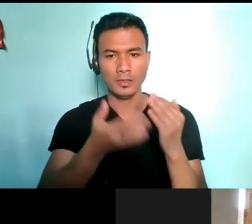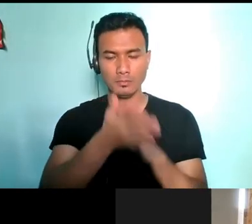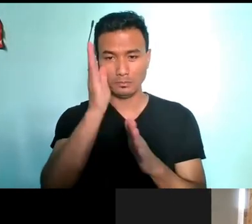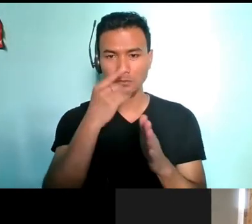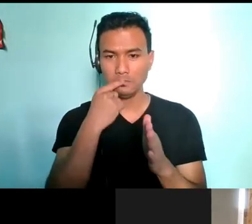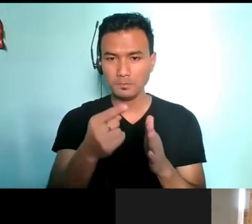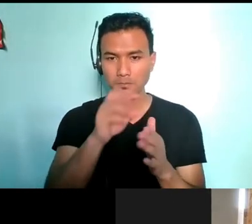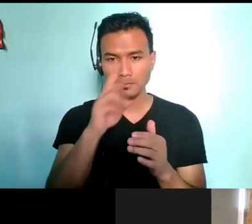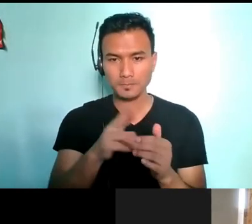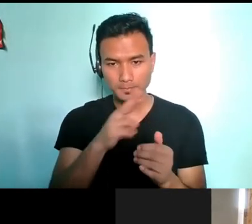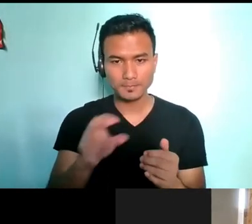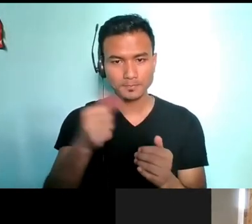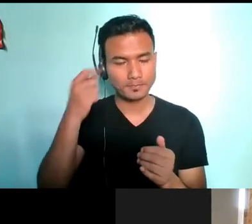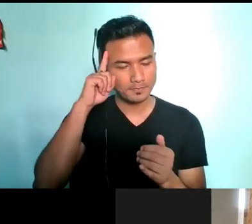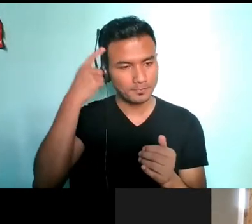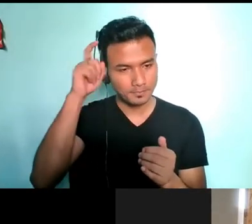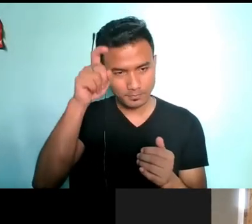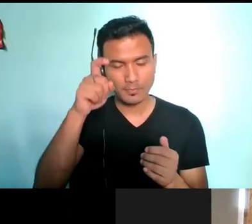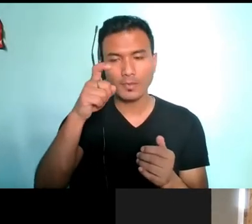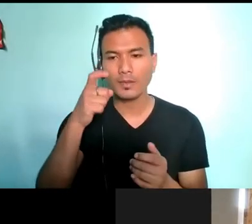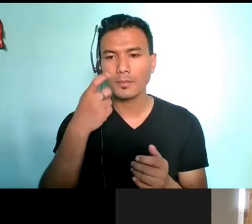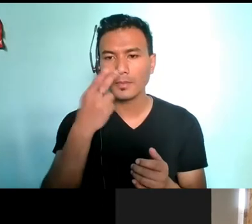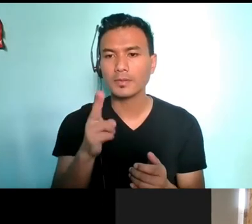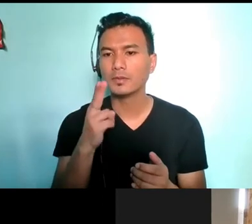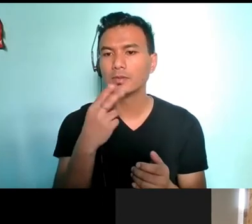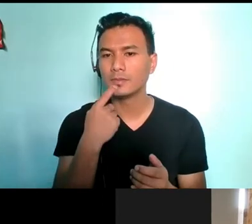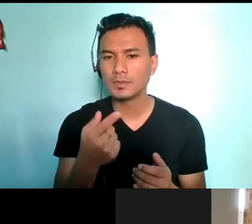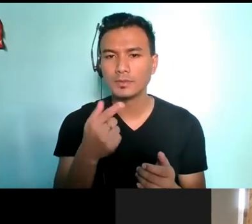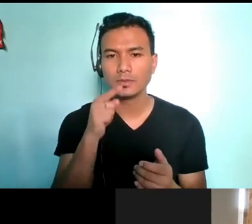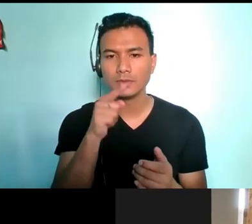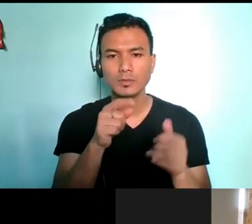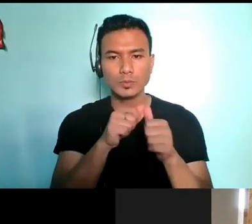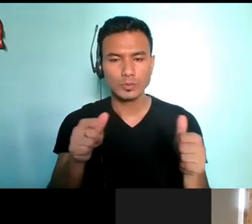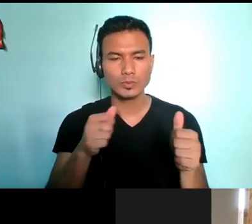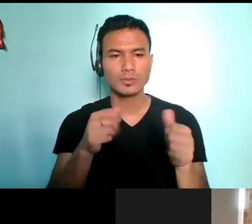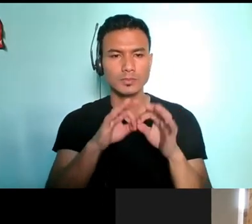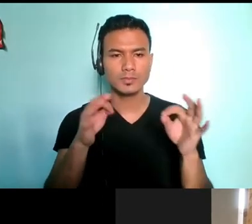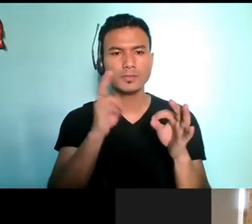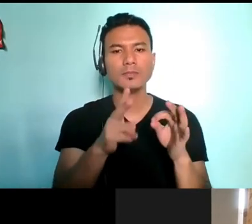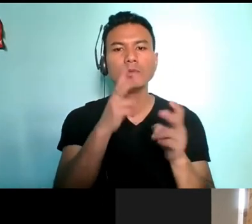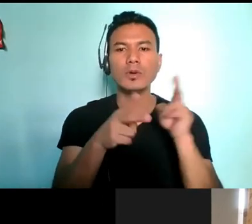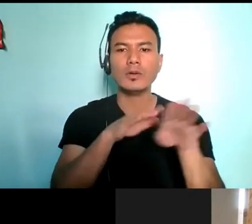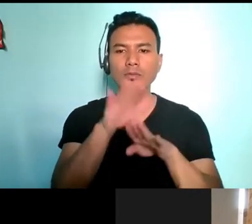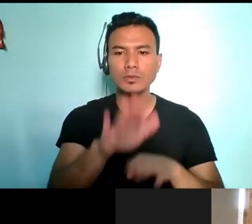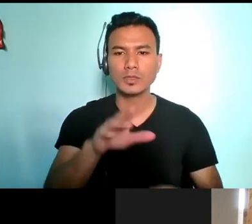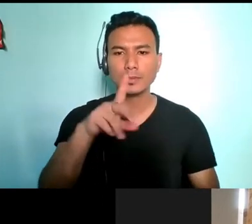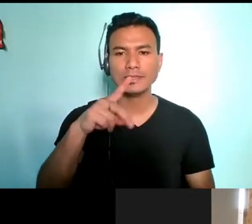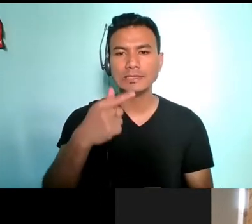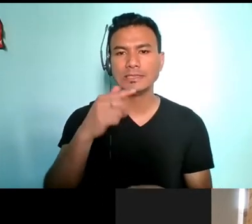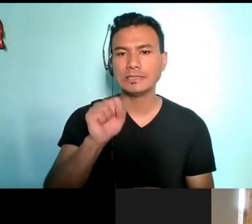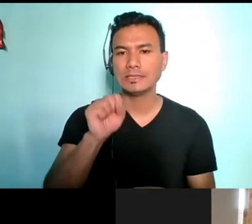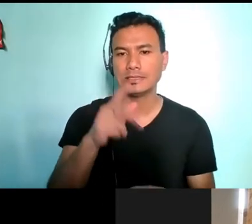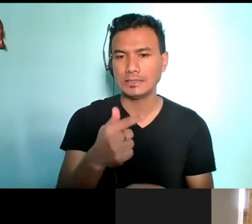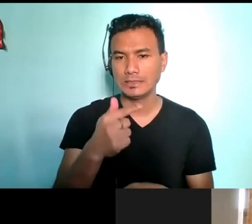भनेको एन्जाइटीको सेपरेसन एन्जाइटी भयो होइन अनि ट्रमाटिक ट्रमा रिलेटेड छ भनेदेखि चाहिँ पिटिएसडीहरू पनि छ